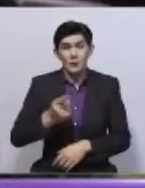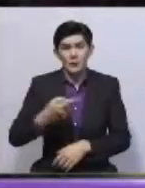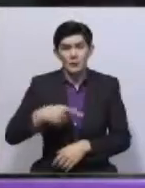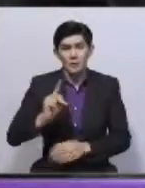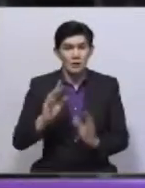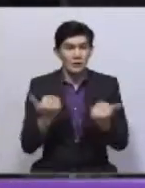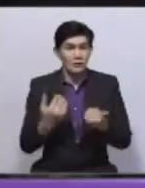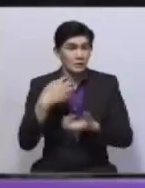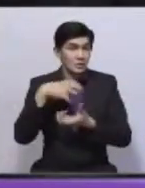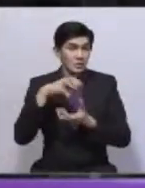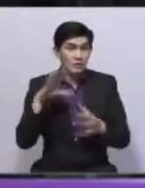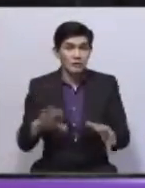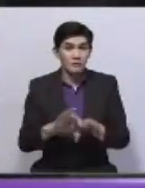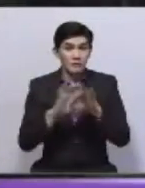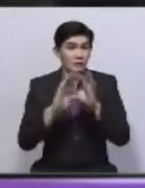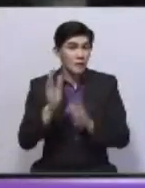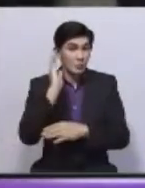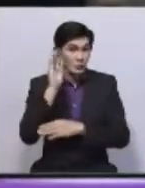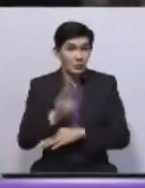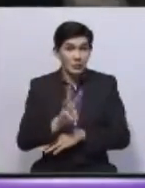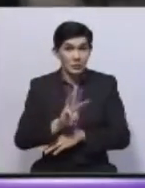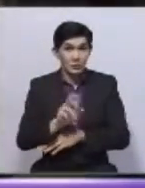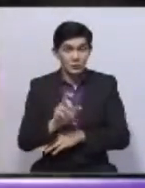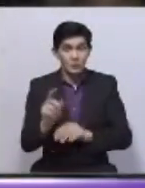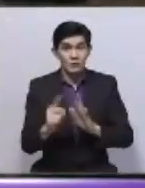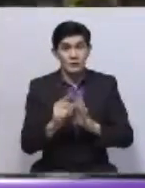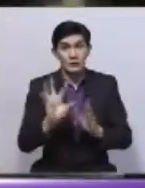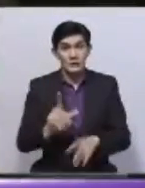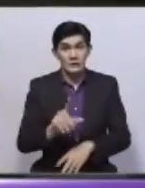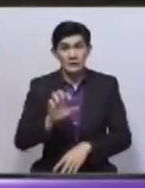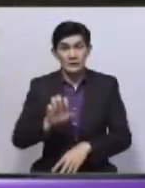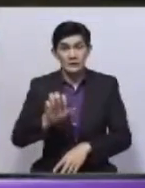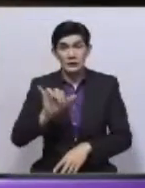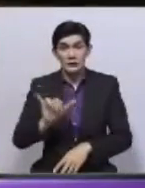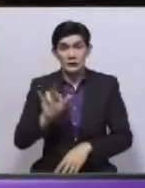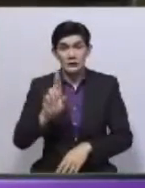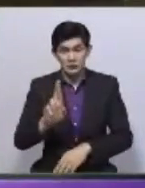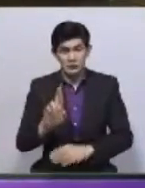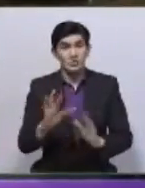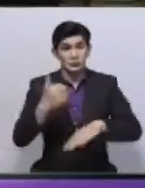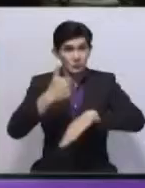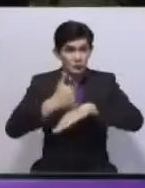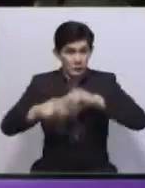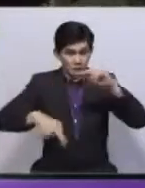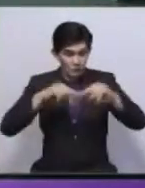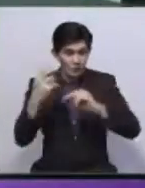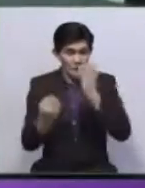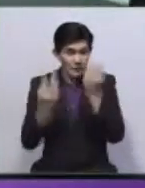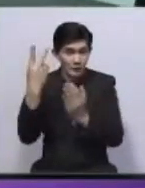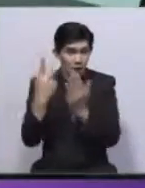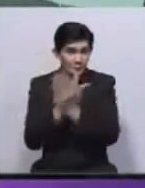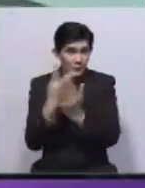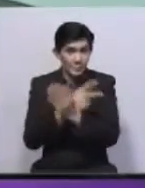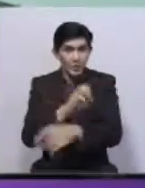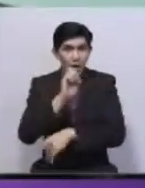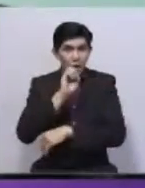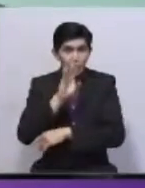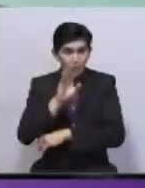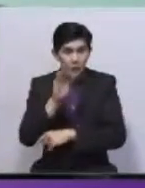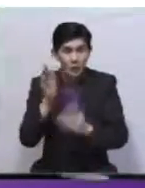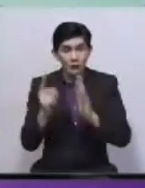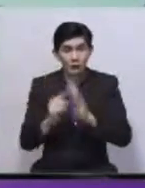ปเปิดเผยถึงกรณีที่นายวิเชียรชินวงศ์หัวหน้าเขตรักษาพันธุ์สัตว์ป่าทุ่งใหญ่นเรศวรด้านตะวันตกแจ้งความด